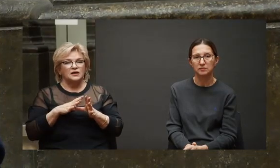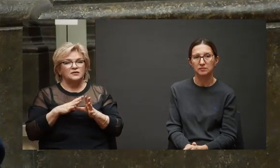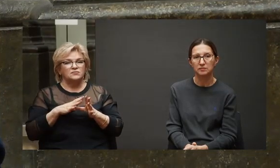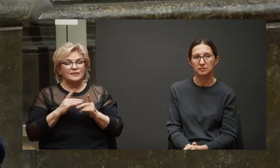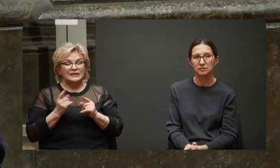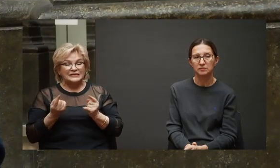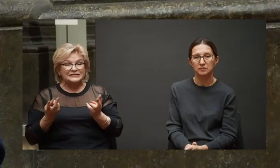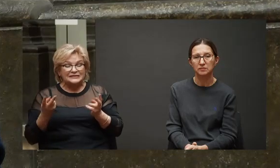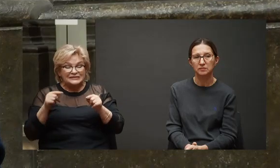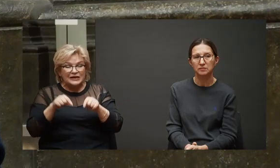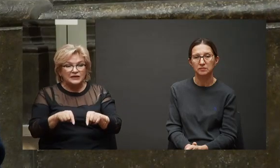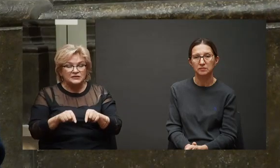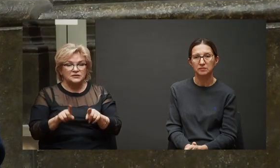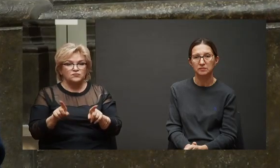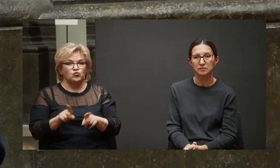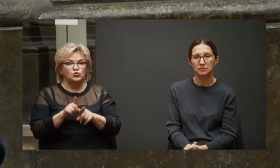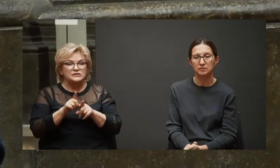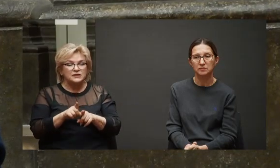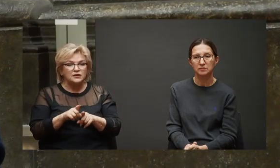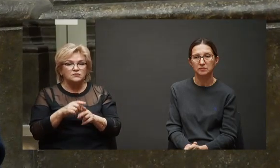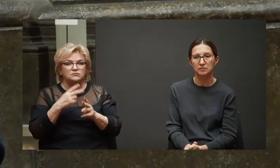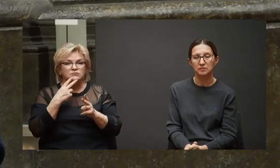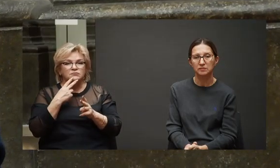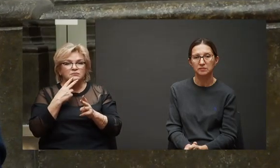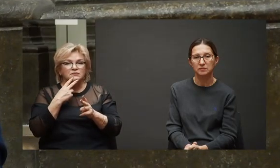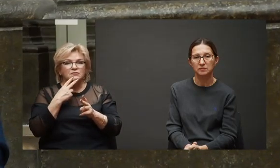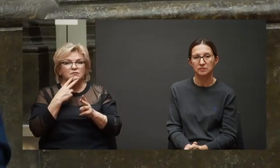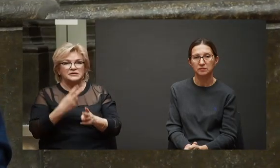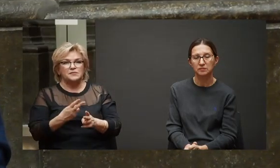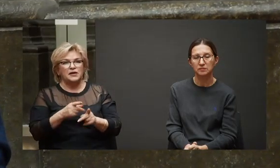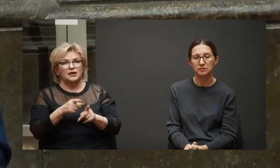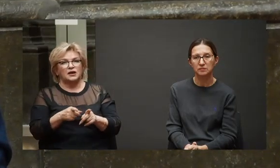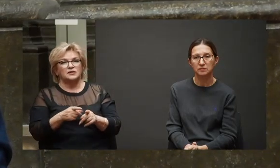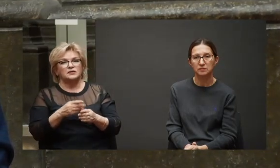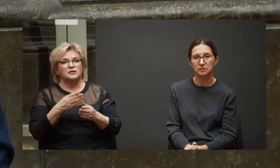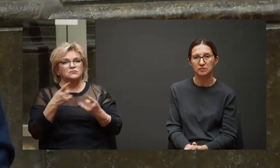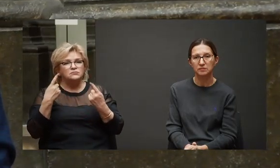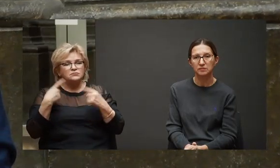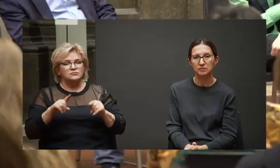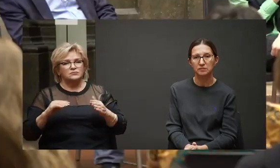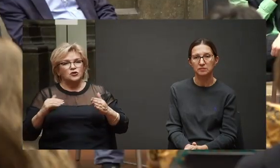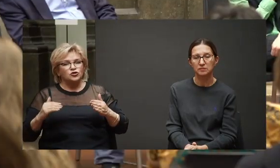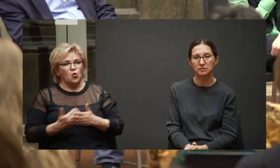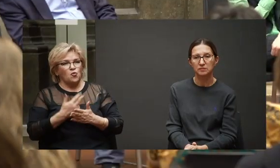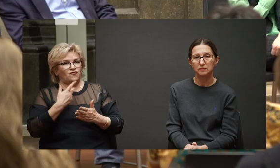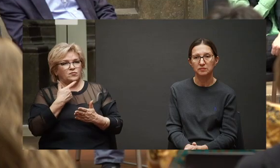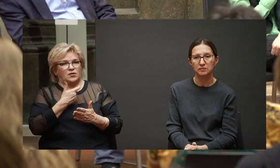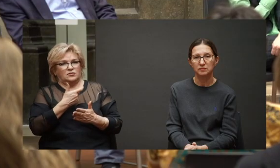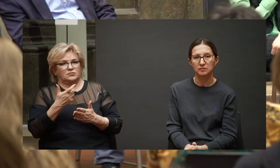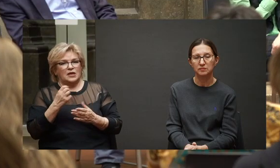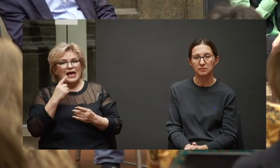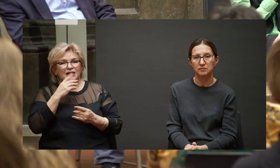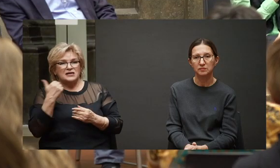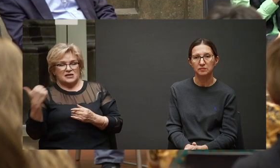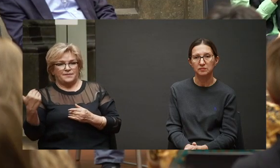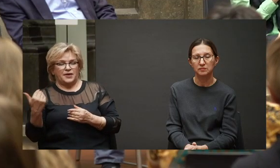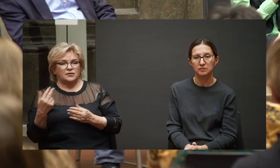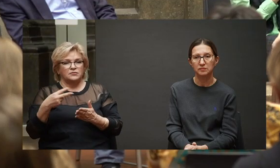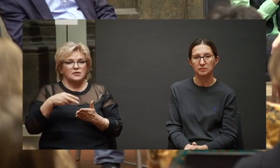в музей и посмотреть на него абсолютно новыми глазами, глазами хореографа.